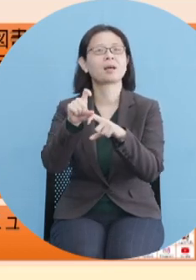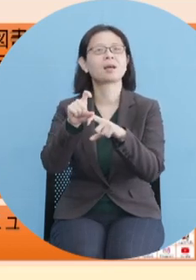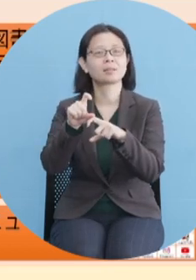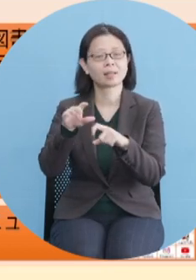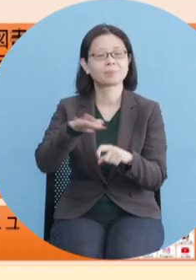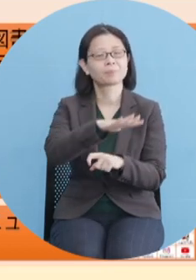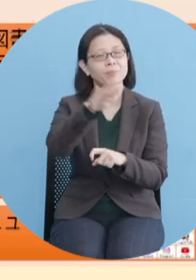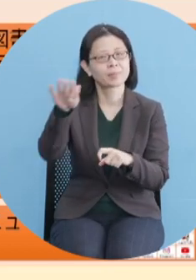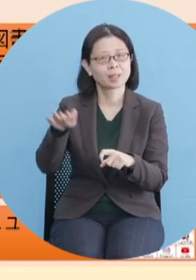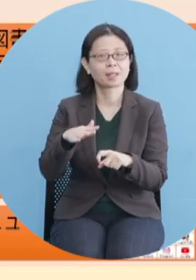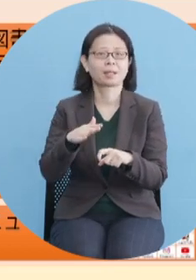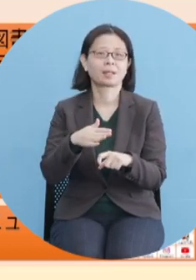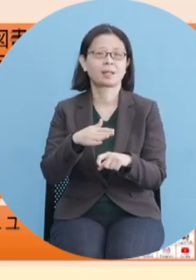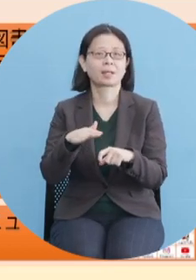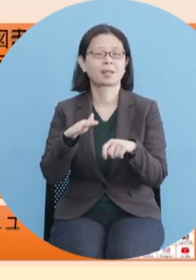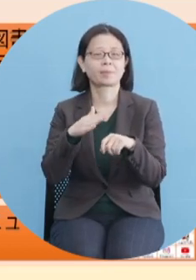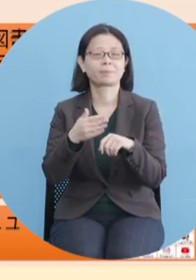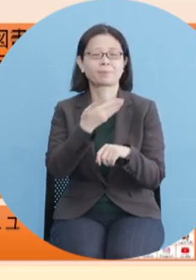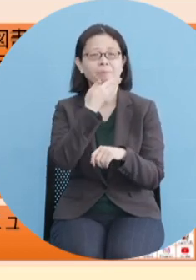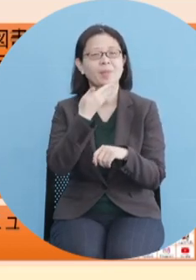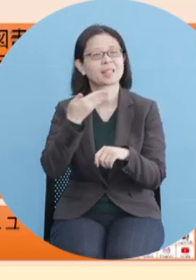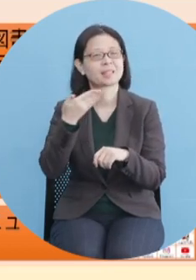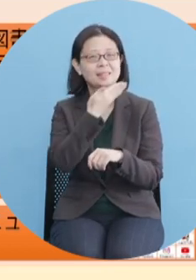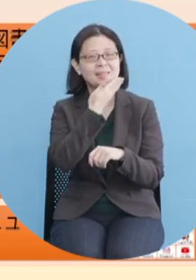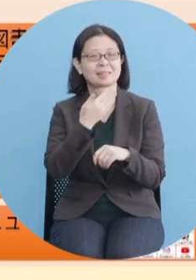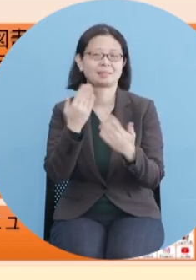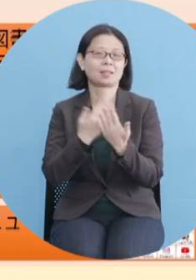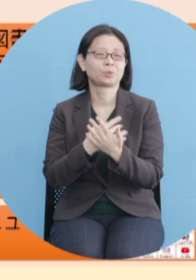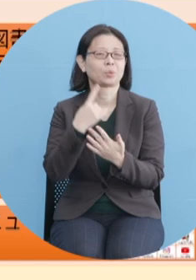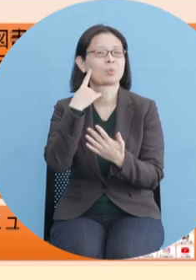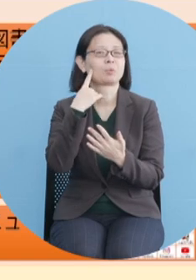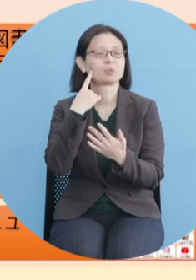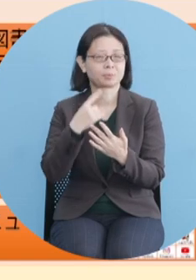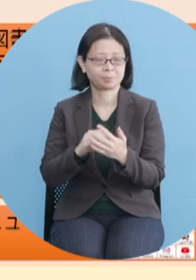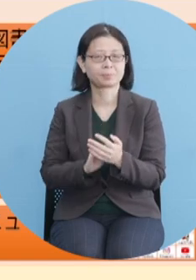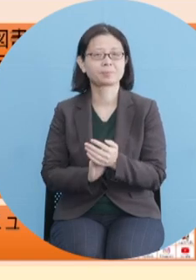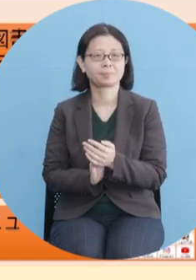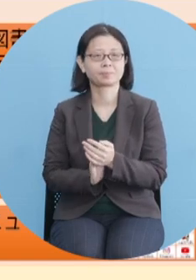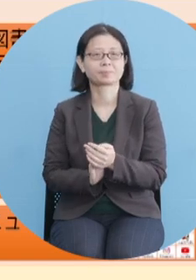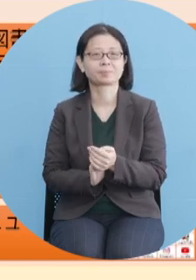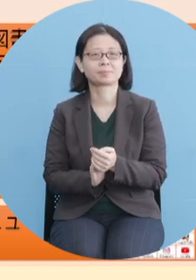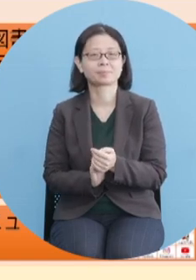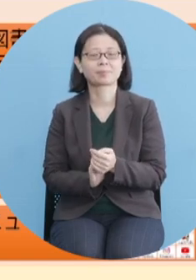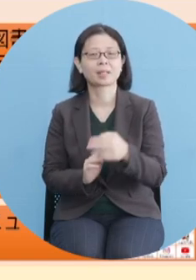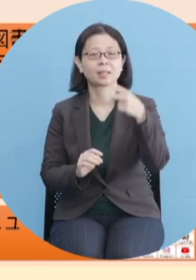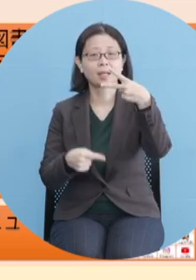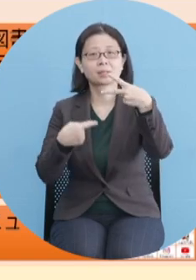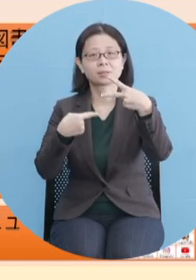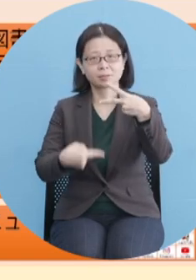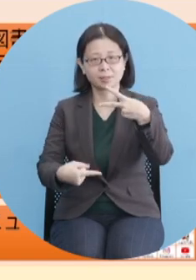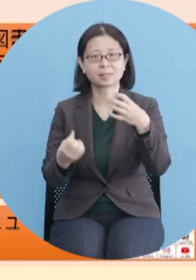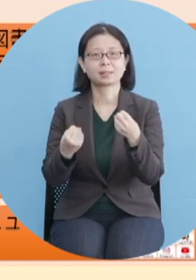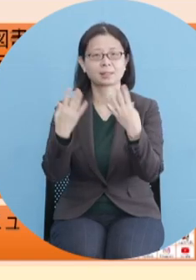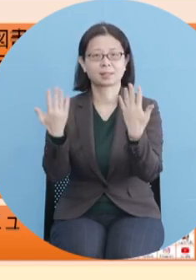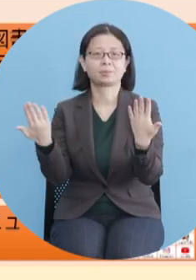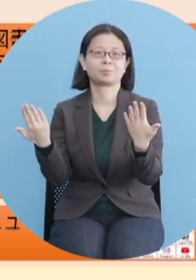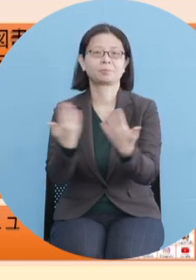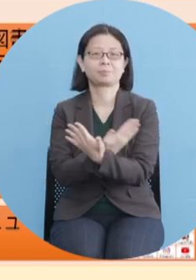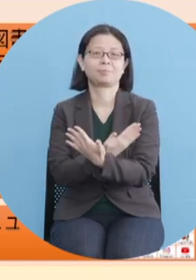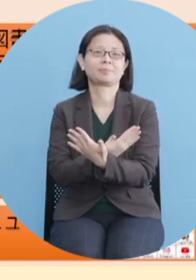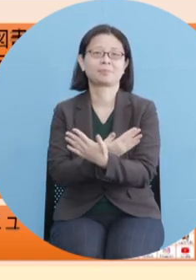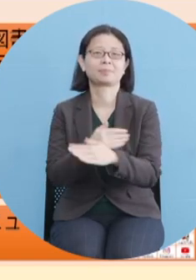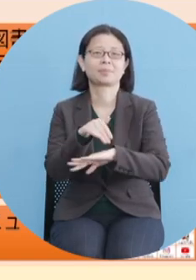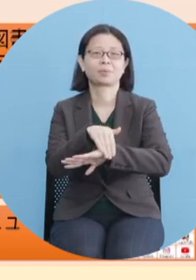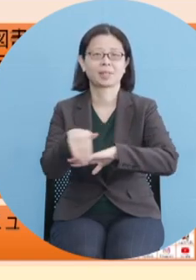いう風なことからま新たなサービスの開始メニューのリニューアルを2月1日から行うものでえござい